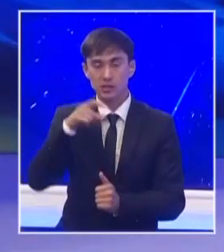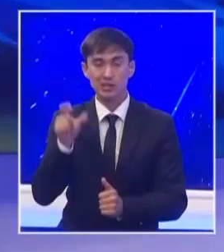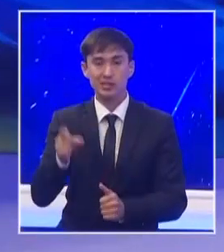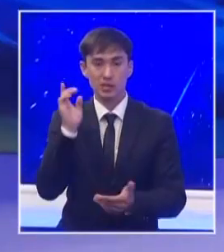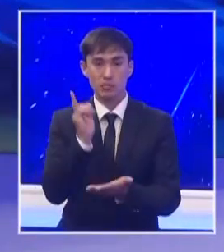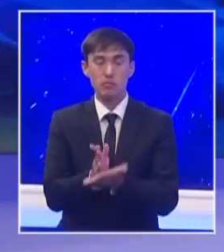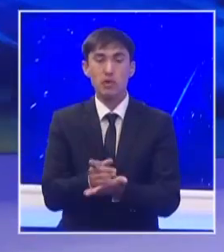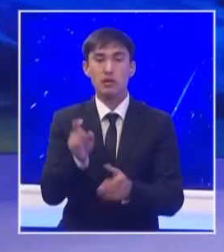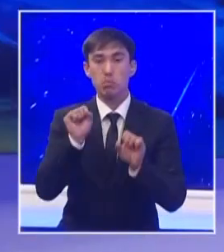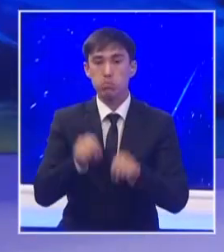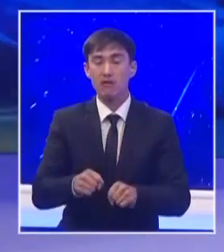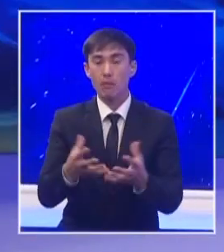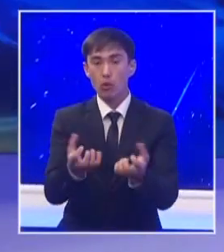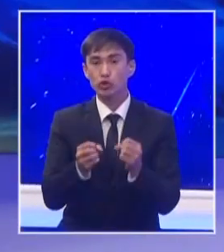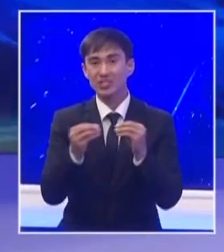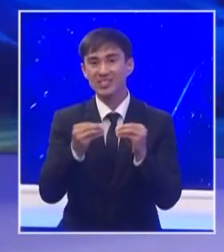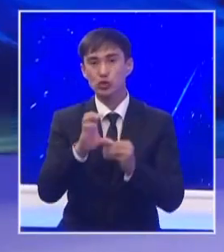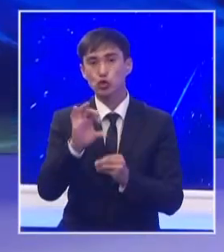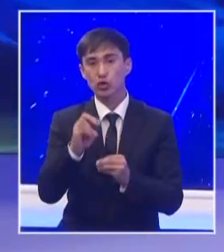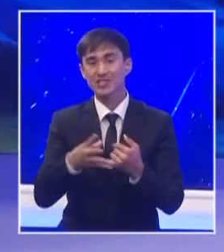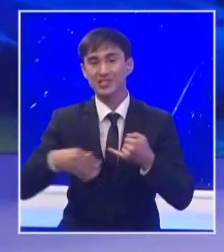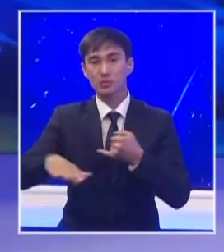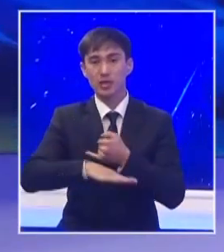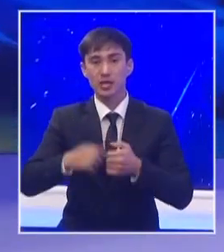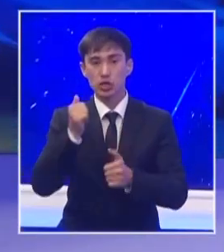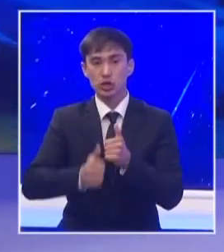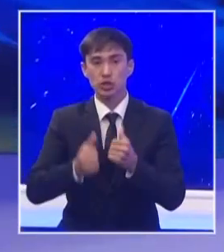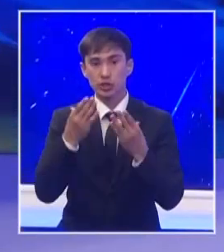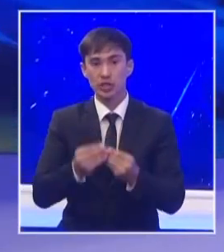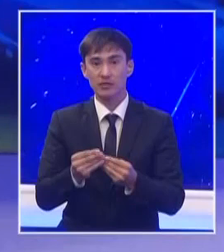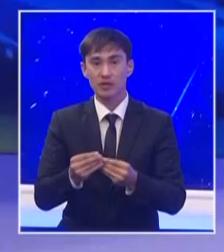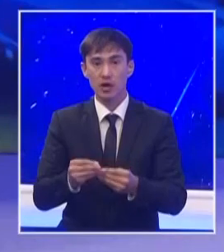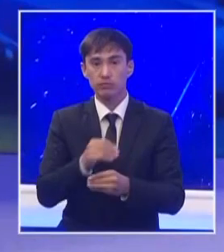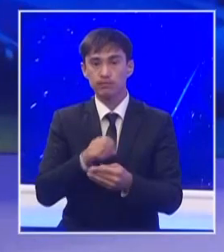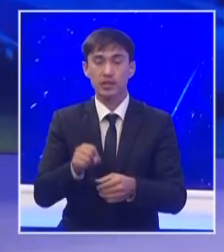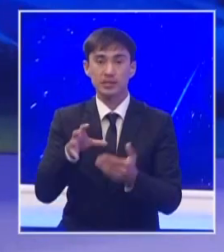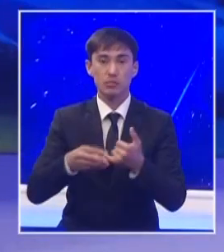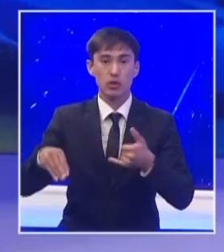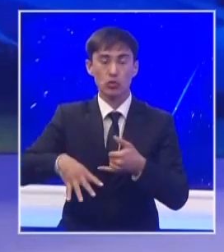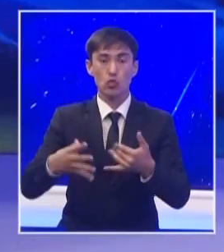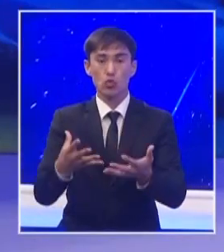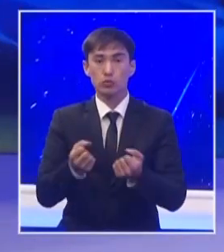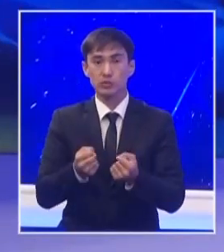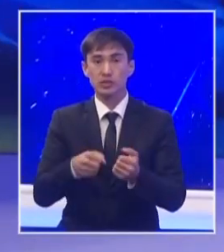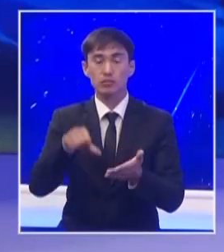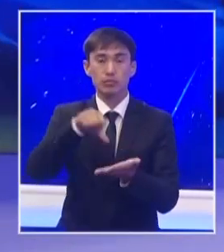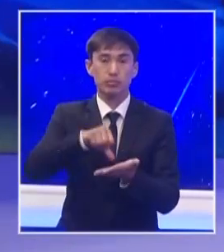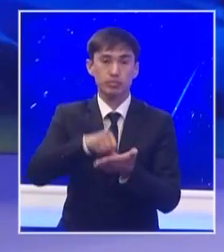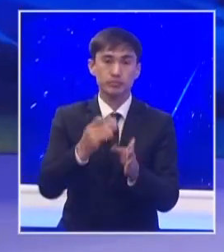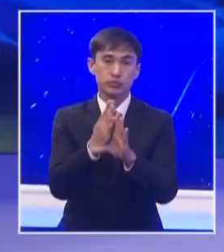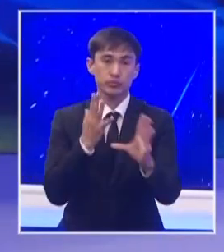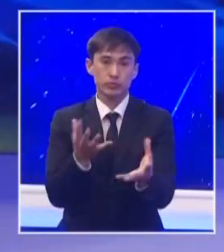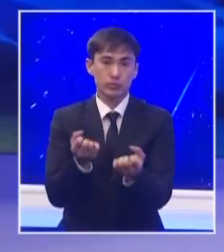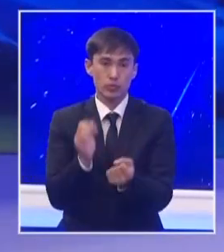имеет право на получение 10 соток земли. Ежедневно десятки претендентов на земельный участок пытаются попасть в список получателей.